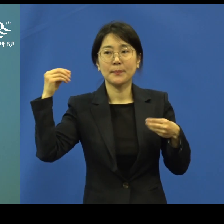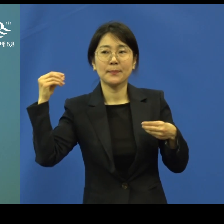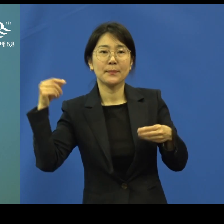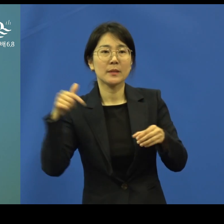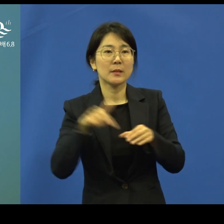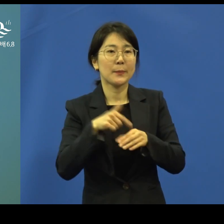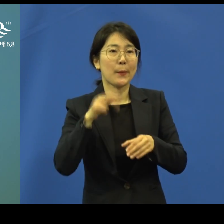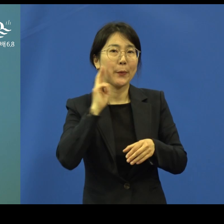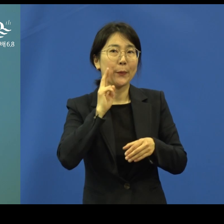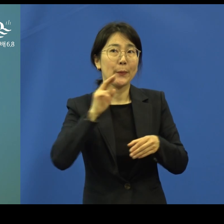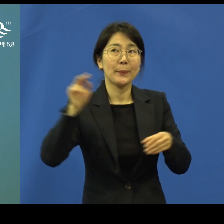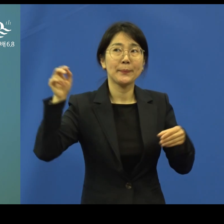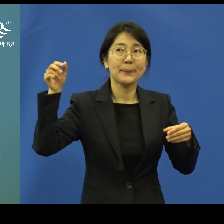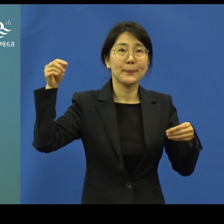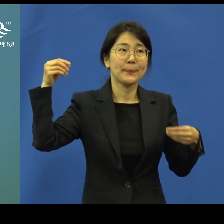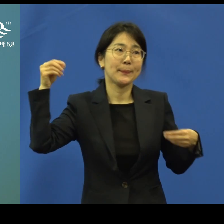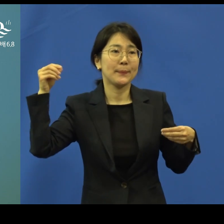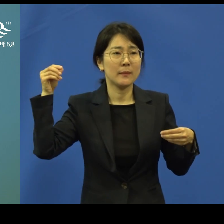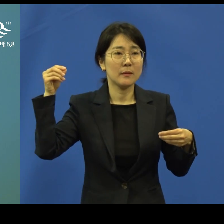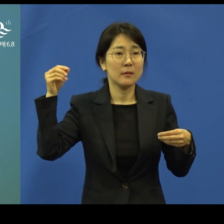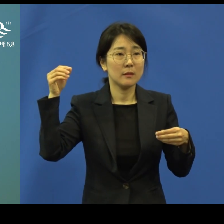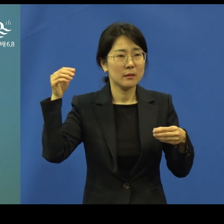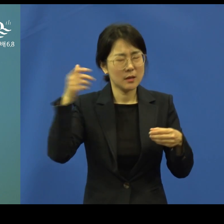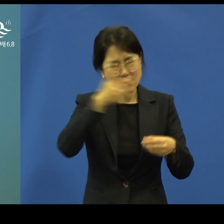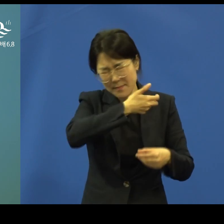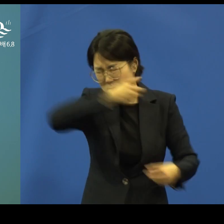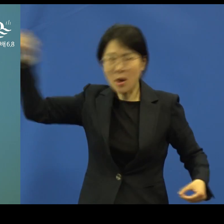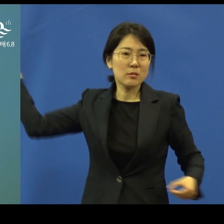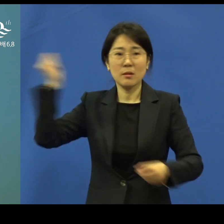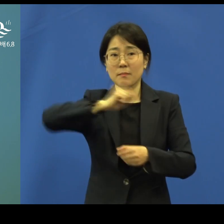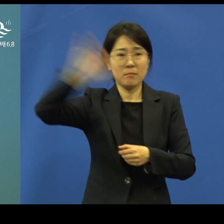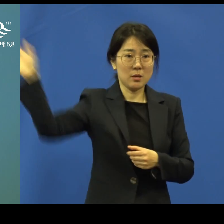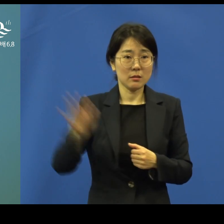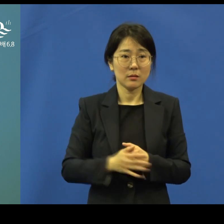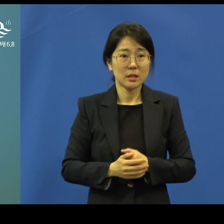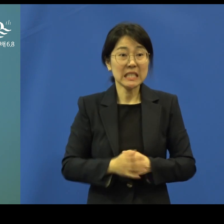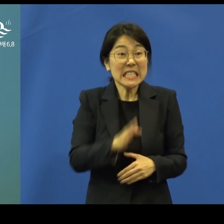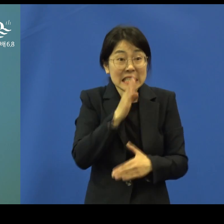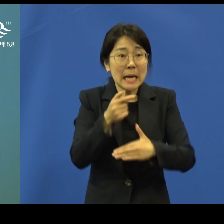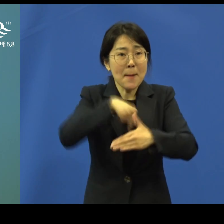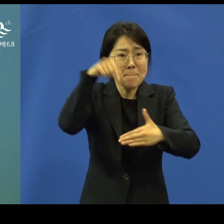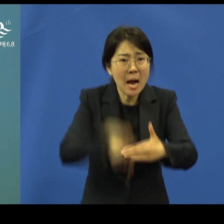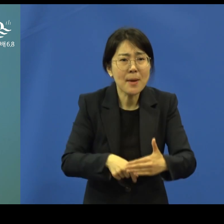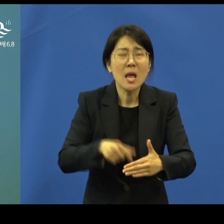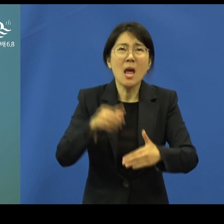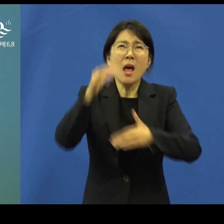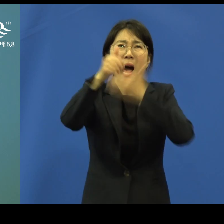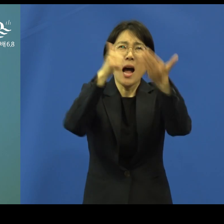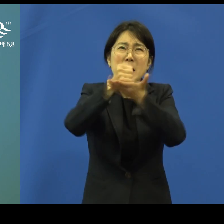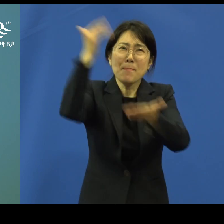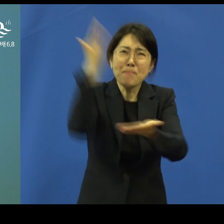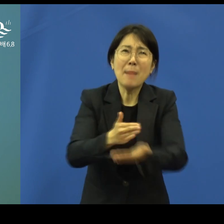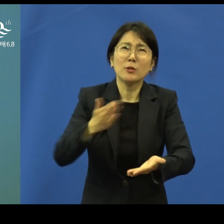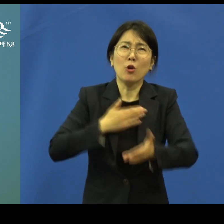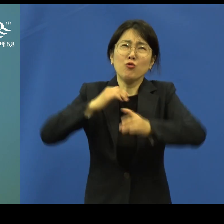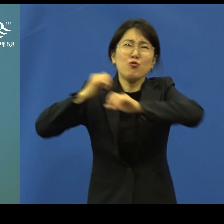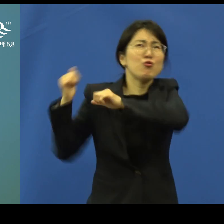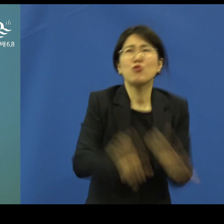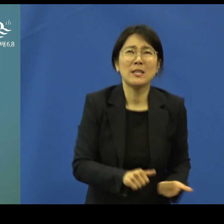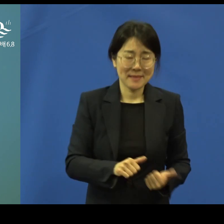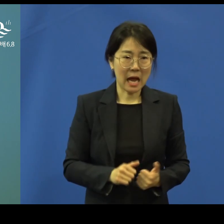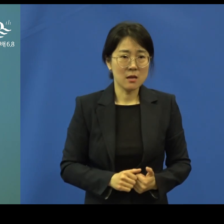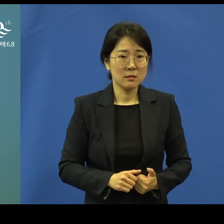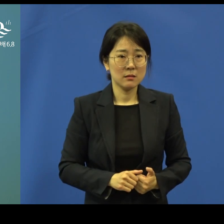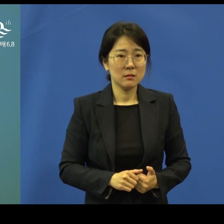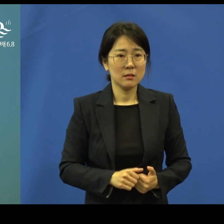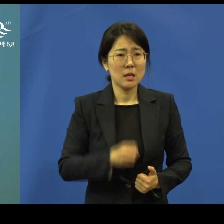하나님 없이는 살 수 없습니다라고는 절박감을 가지고 언제나 하나님에 대해서 목마른 자들로